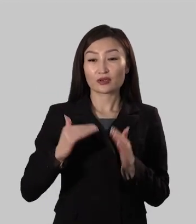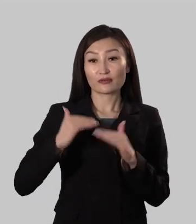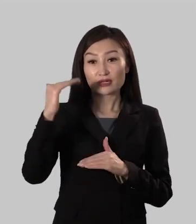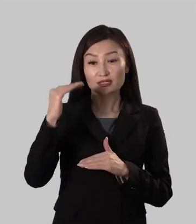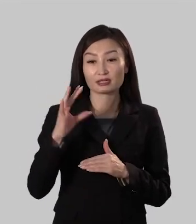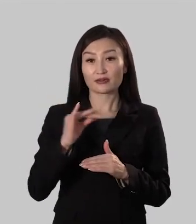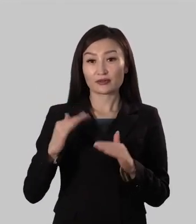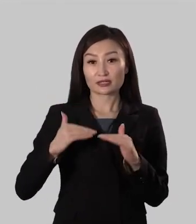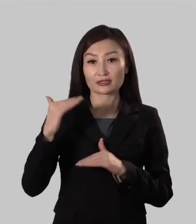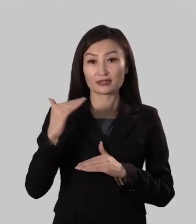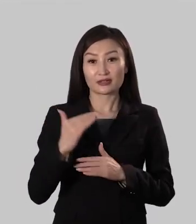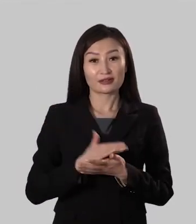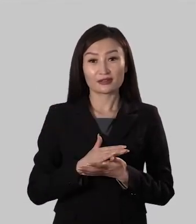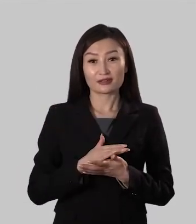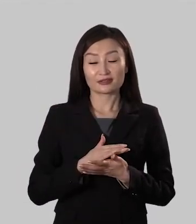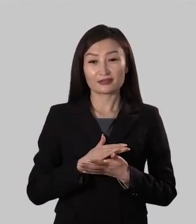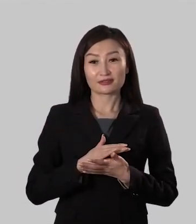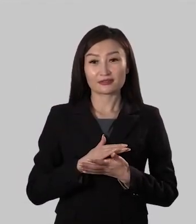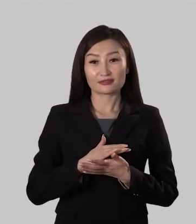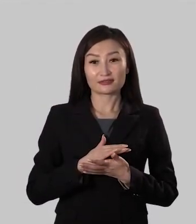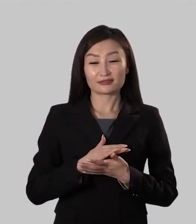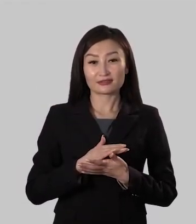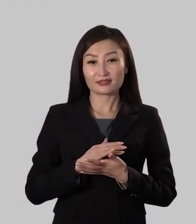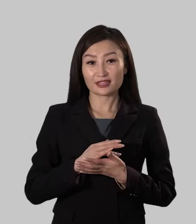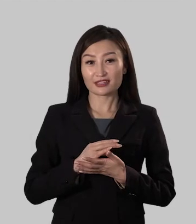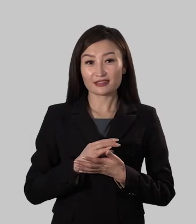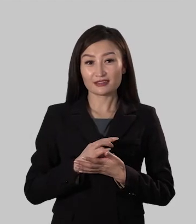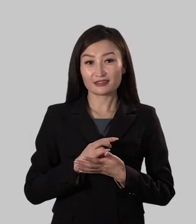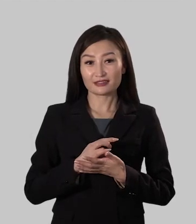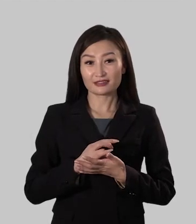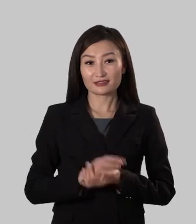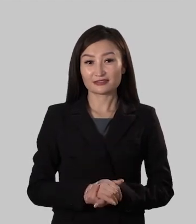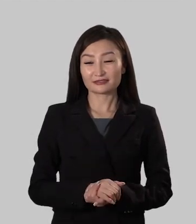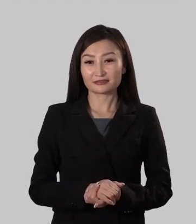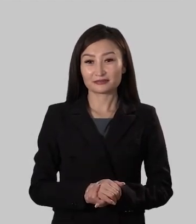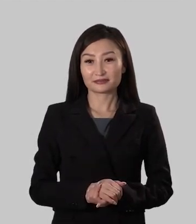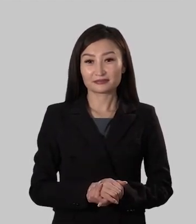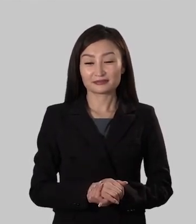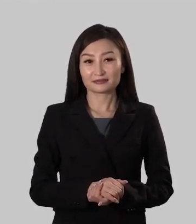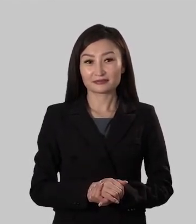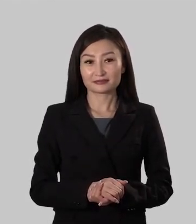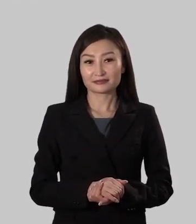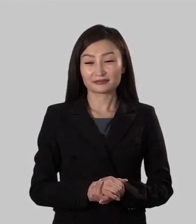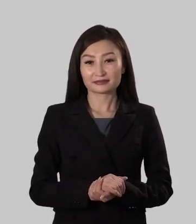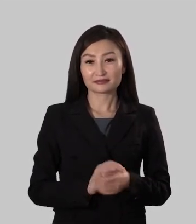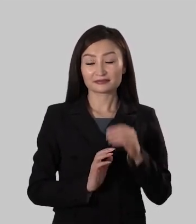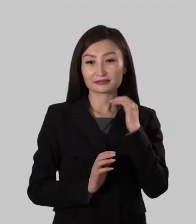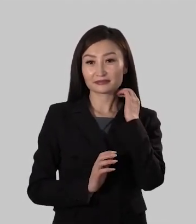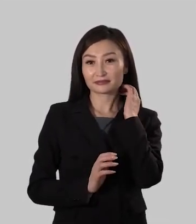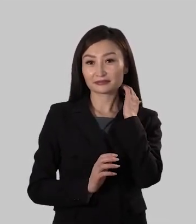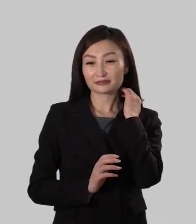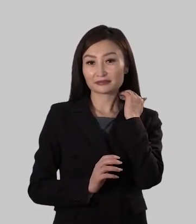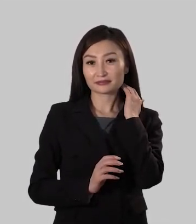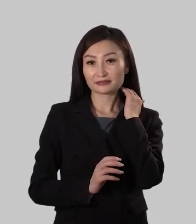выше, все выше. Шаги уходящего года все тише, все